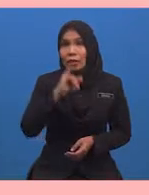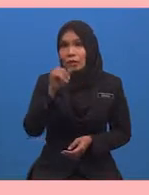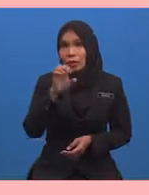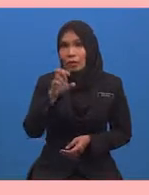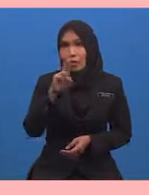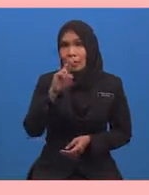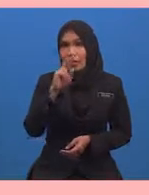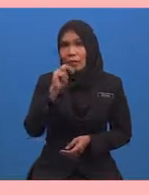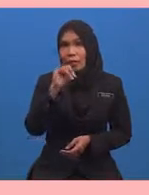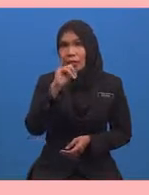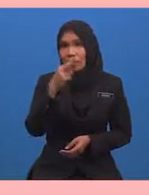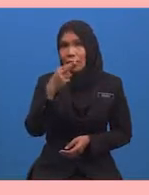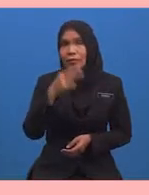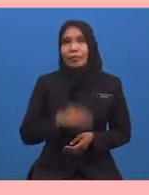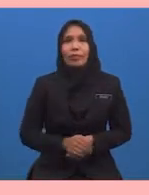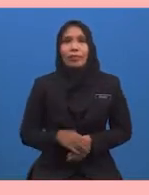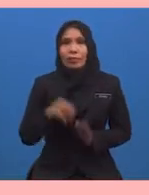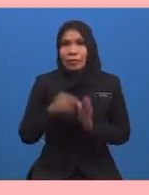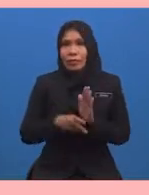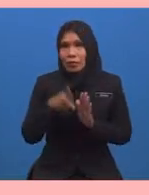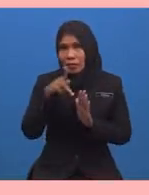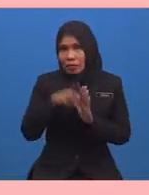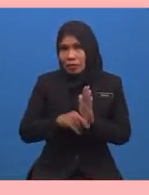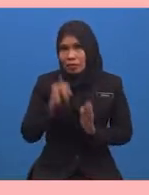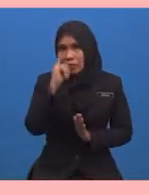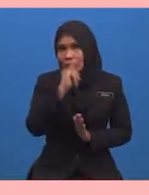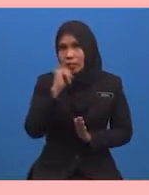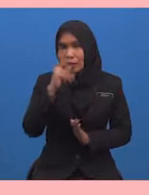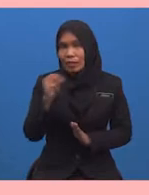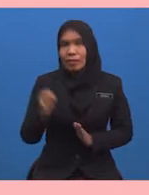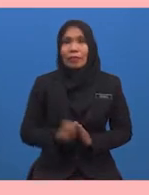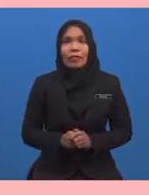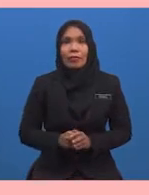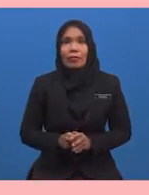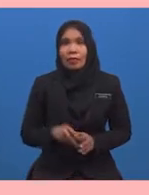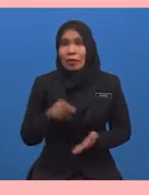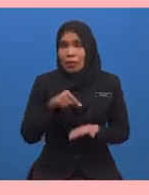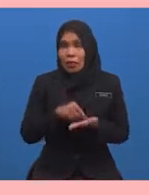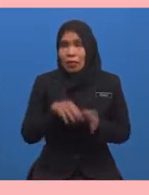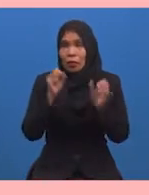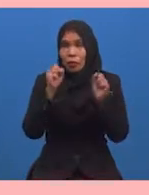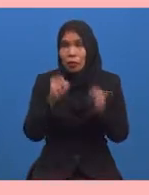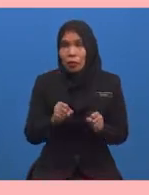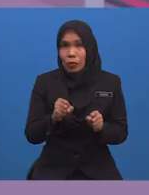Keindahan kawasan pinggir laut ini mampu menggalakkan kegiatan pelancongan.